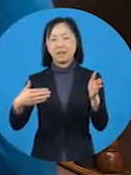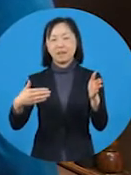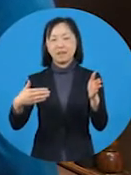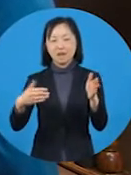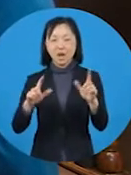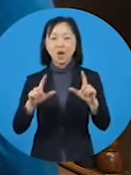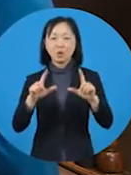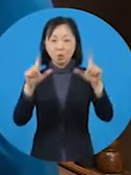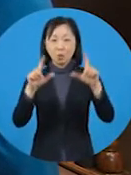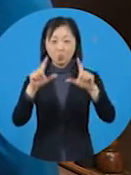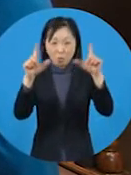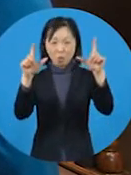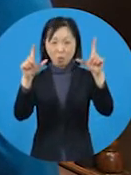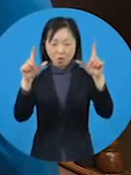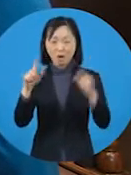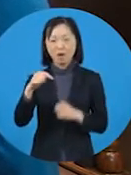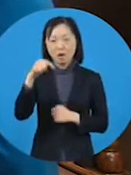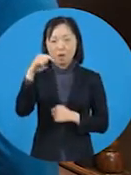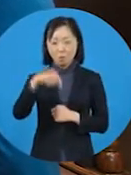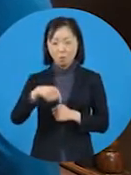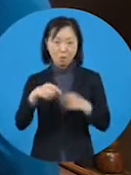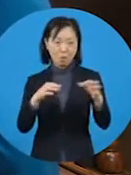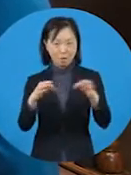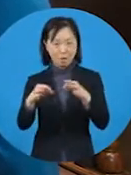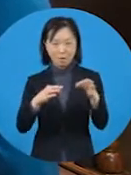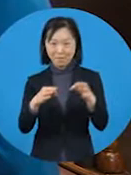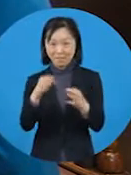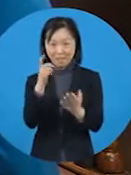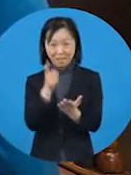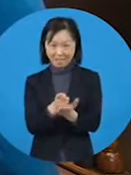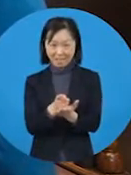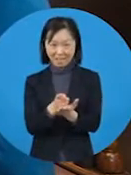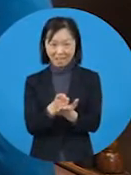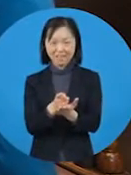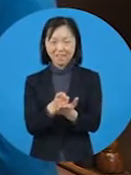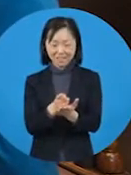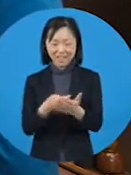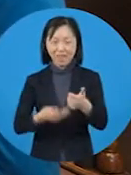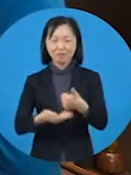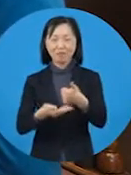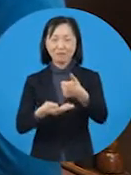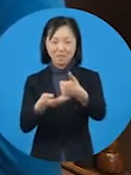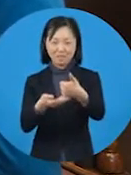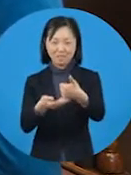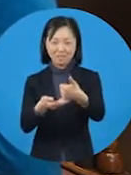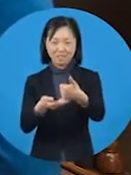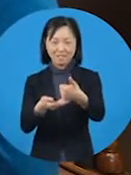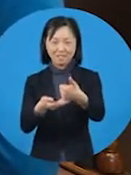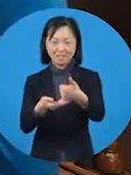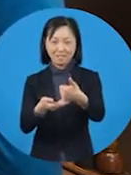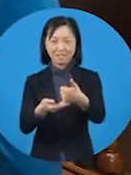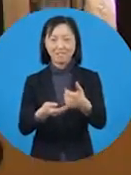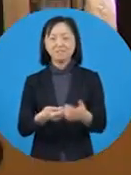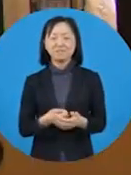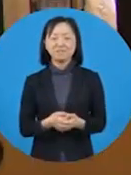京だとほとんど使われてなくて、うちの店ぐらいじゃないと今食べれない豚なんで、本当おすすめでございます。